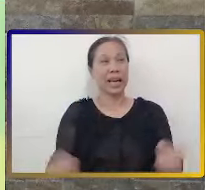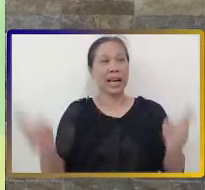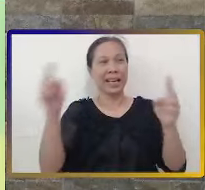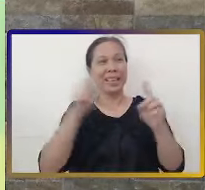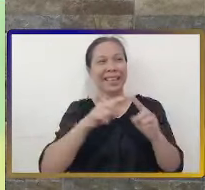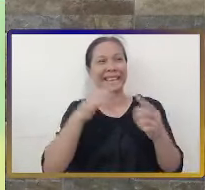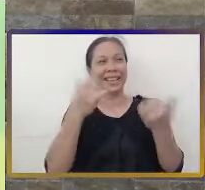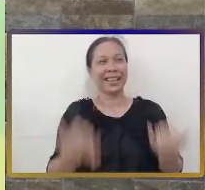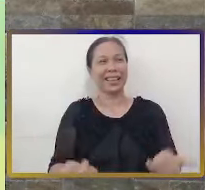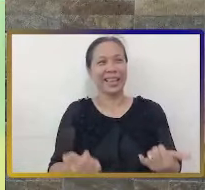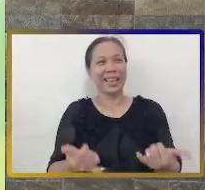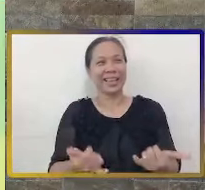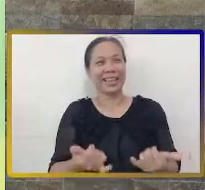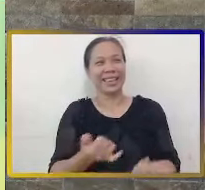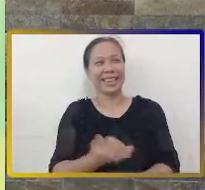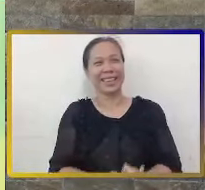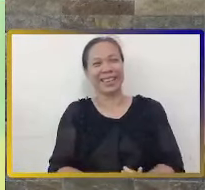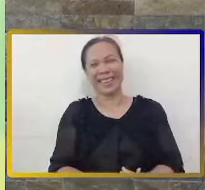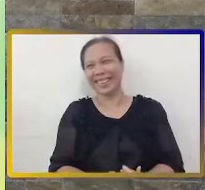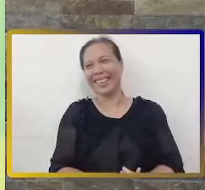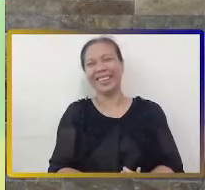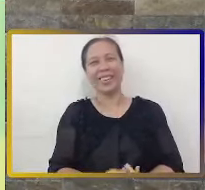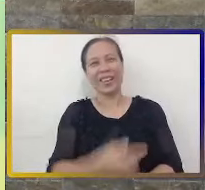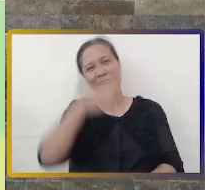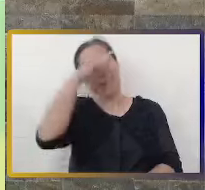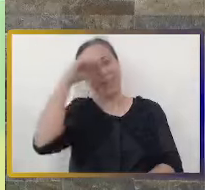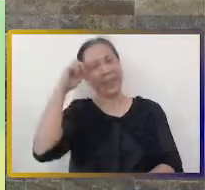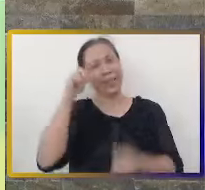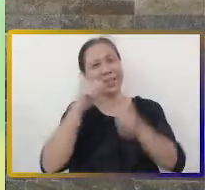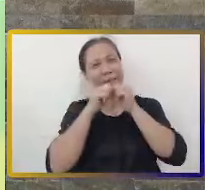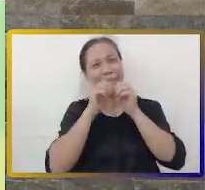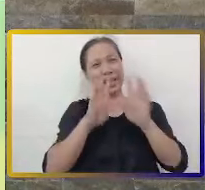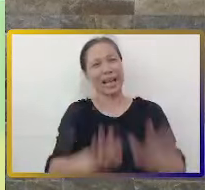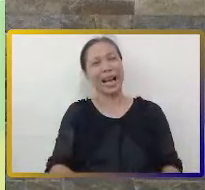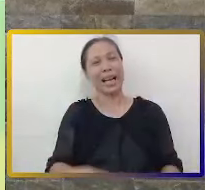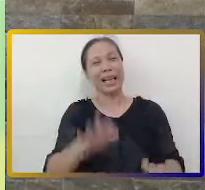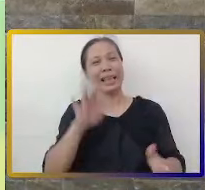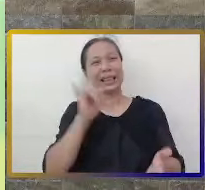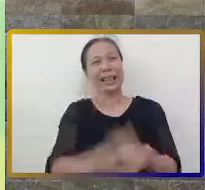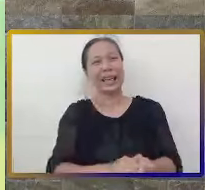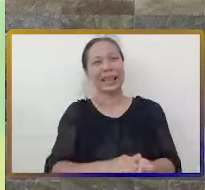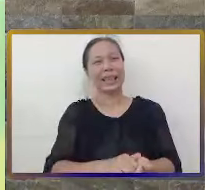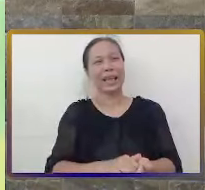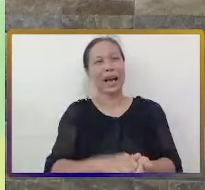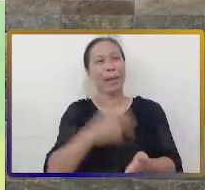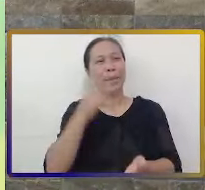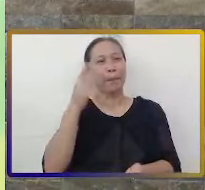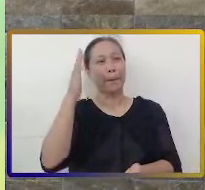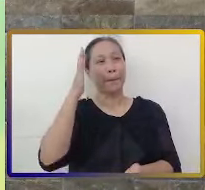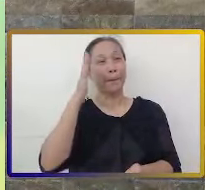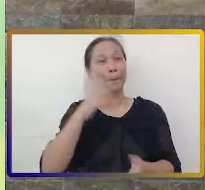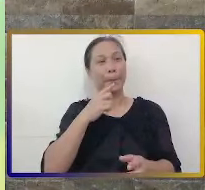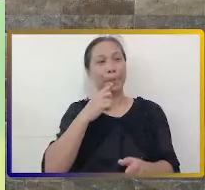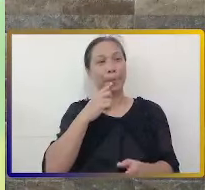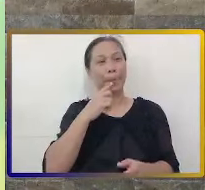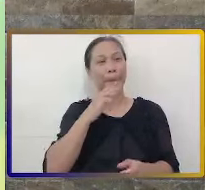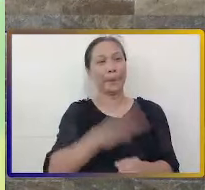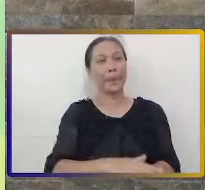applicable because of the blessings that was promised in this passage